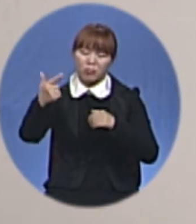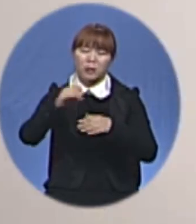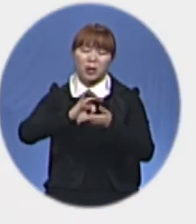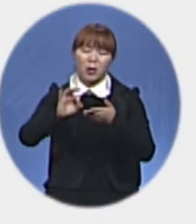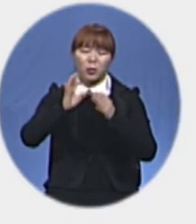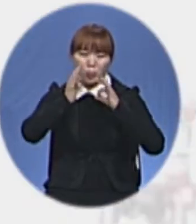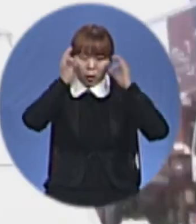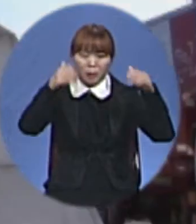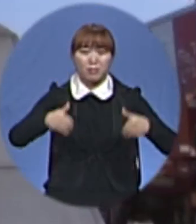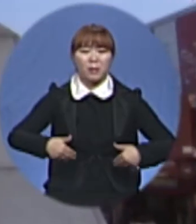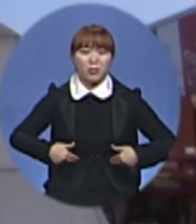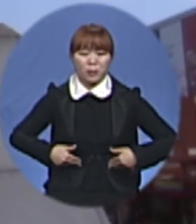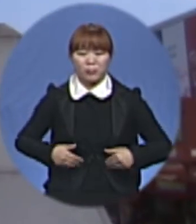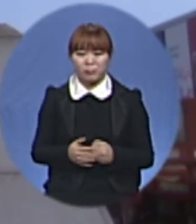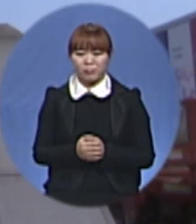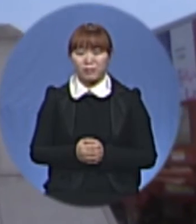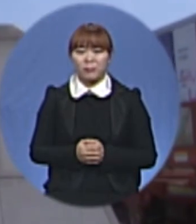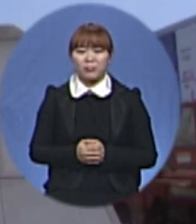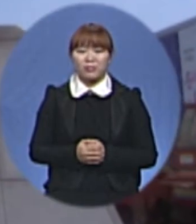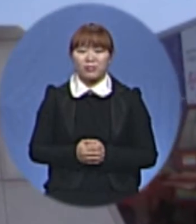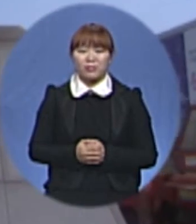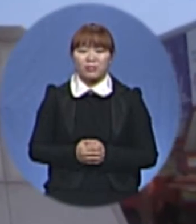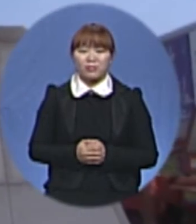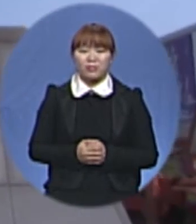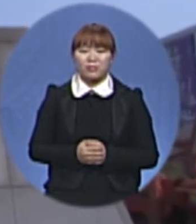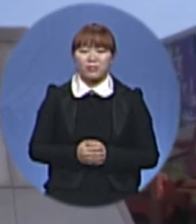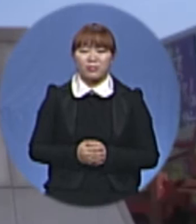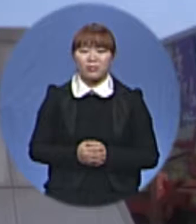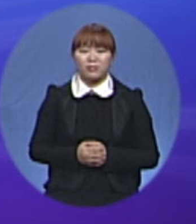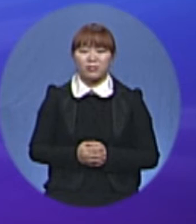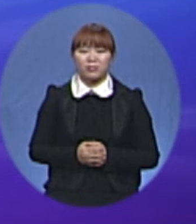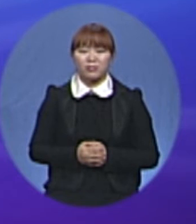보입니다. 복지TV 뉴스 정두리입니다.